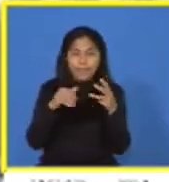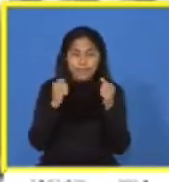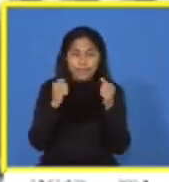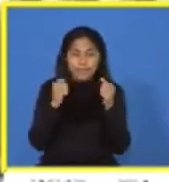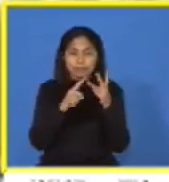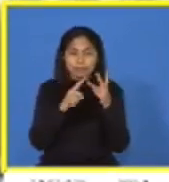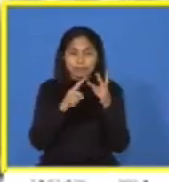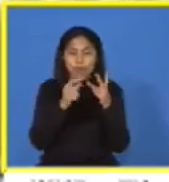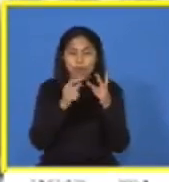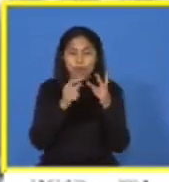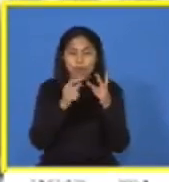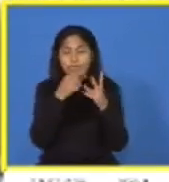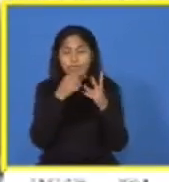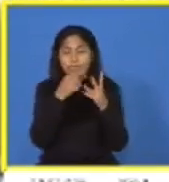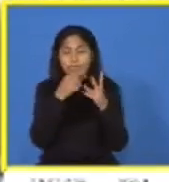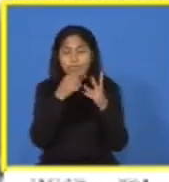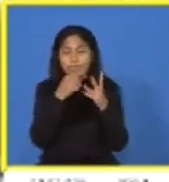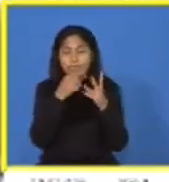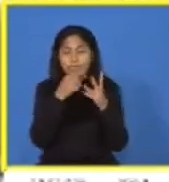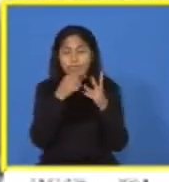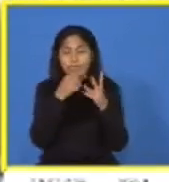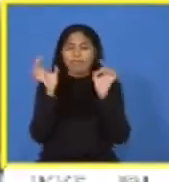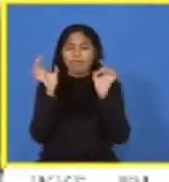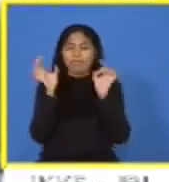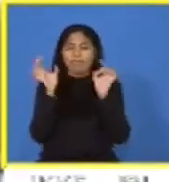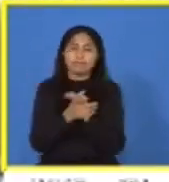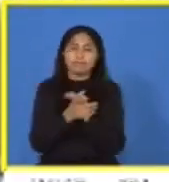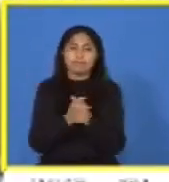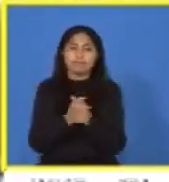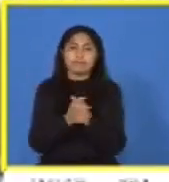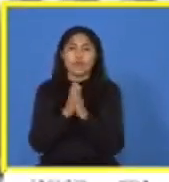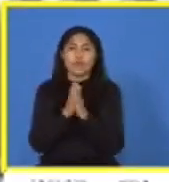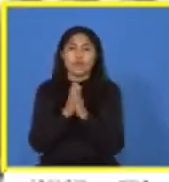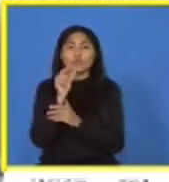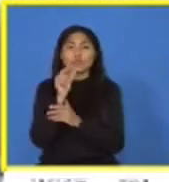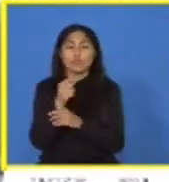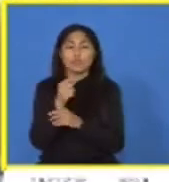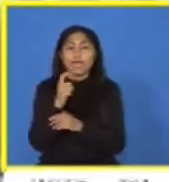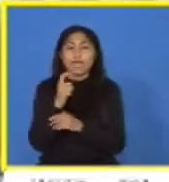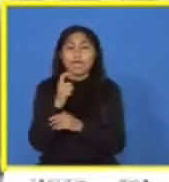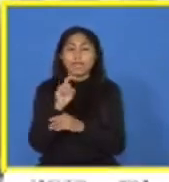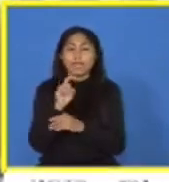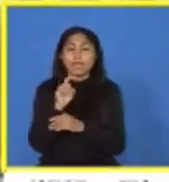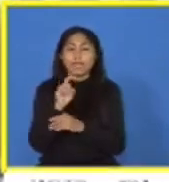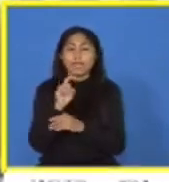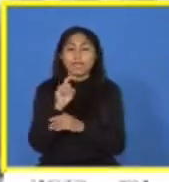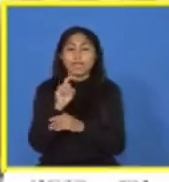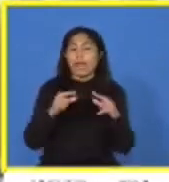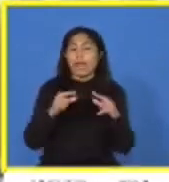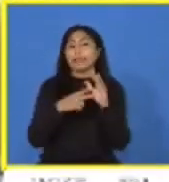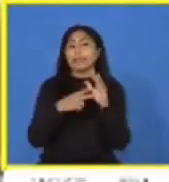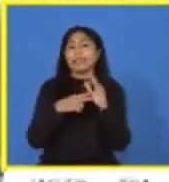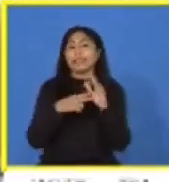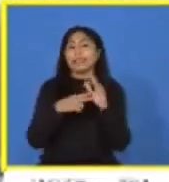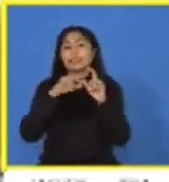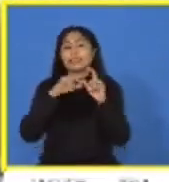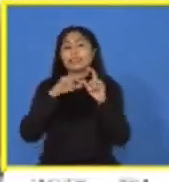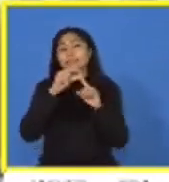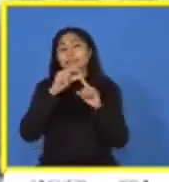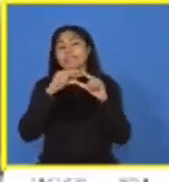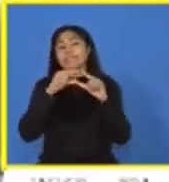kesiapan sarana-prasarana lainnya. Nah, untuk tadi ditanyakan bagaimana antisipasi gelombang